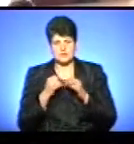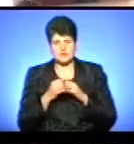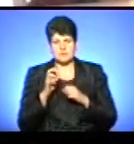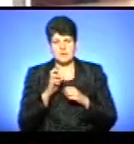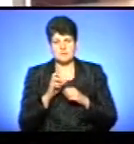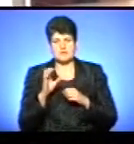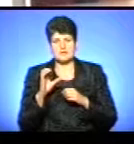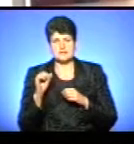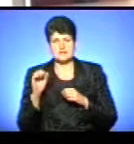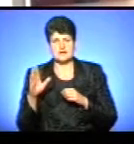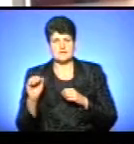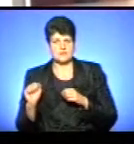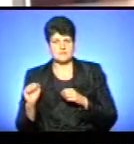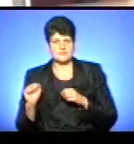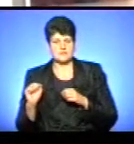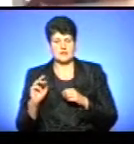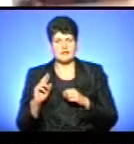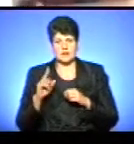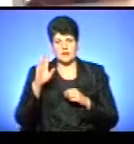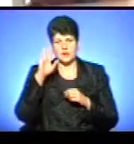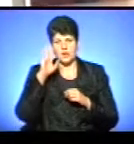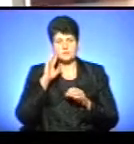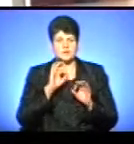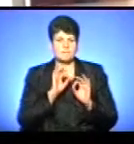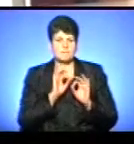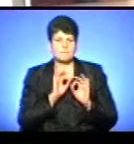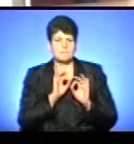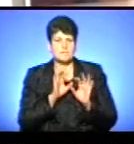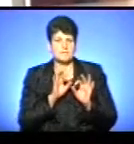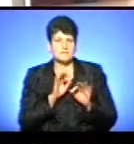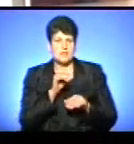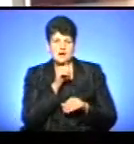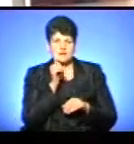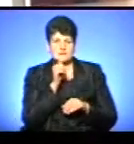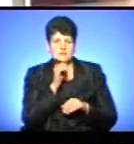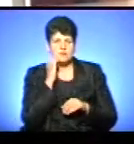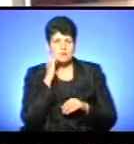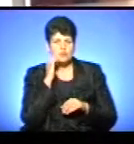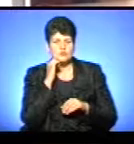Сяба», як хлопчик признався бабусі,